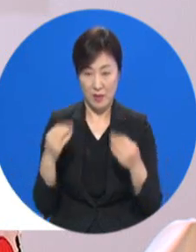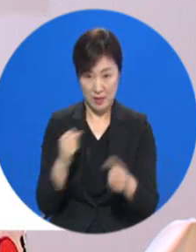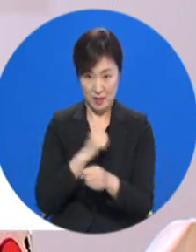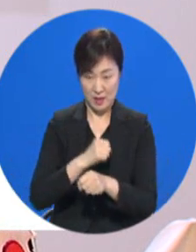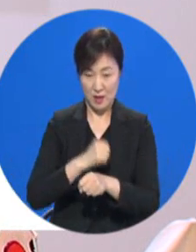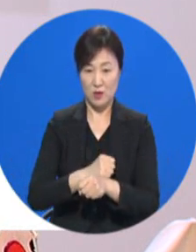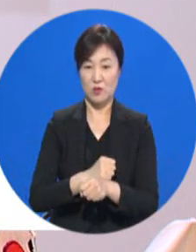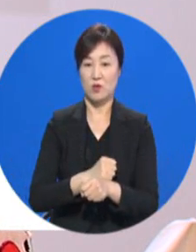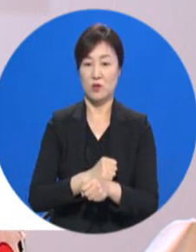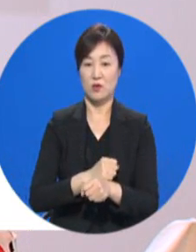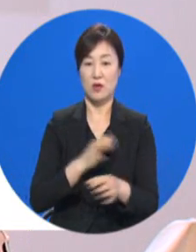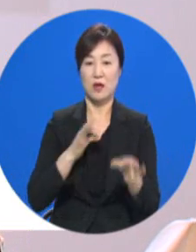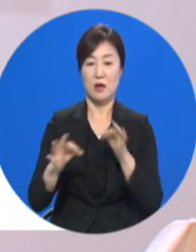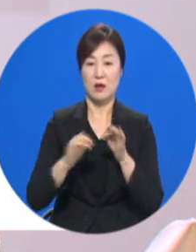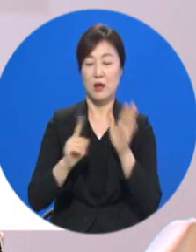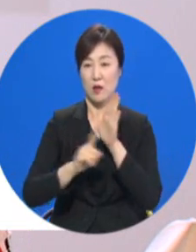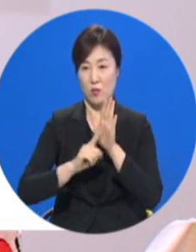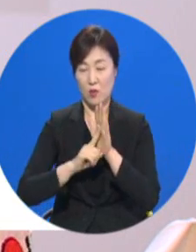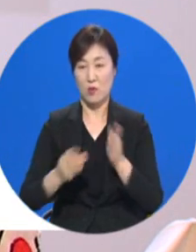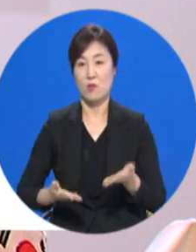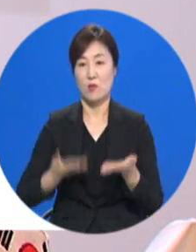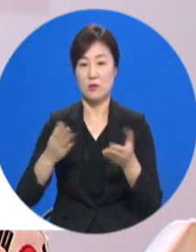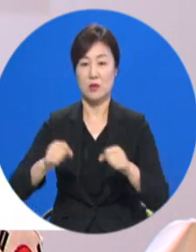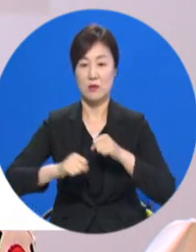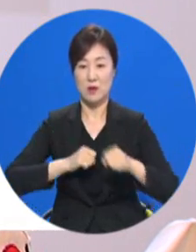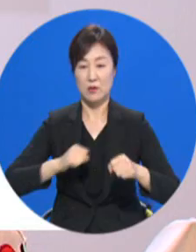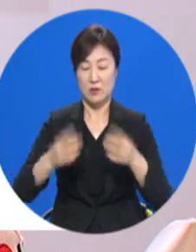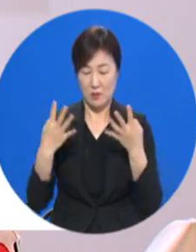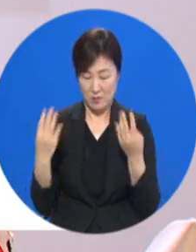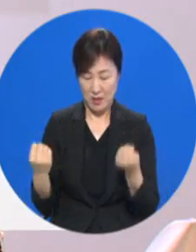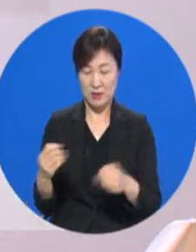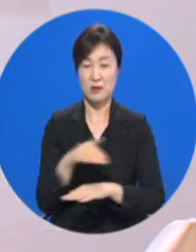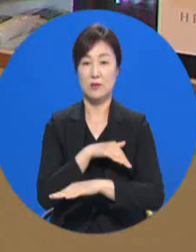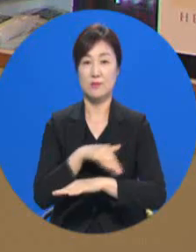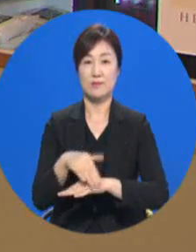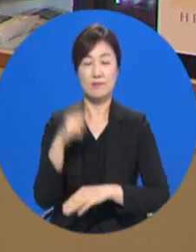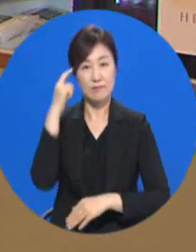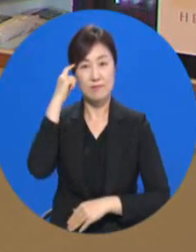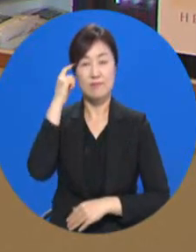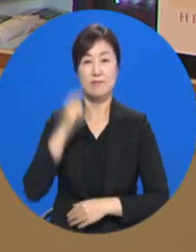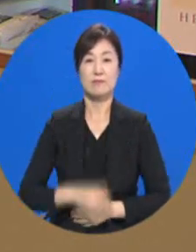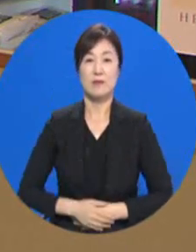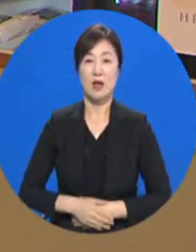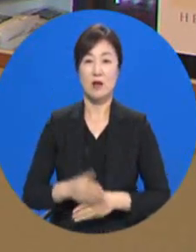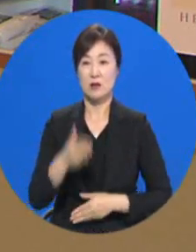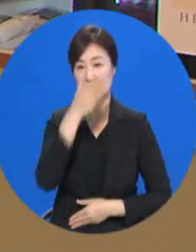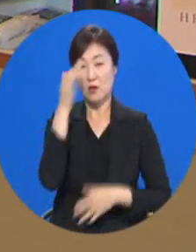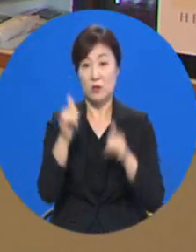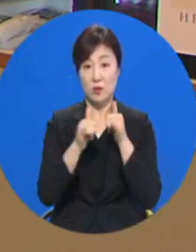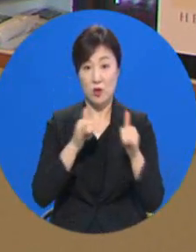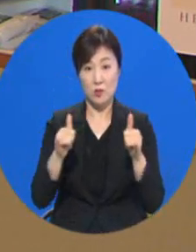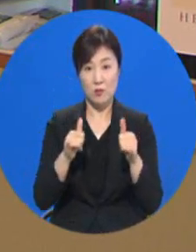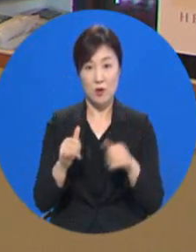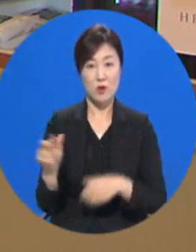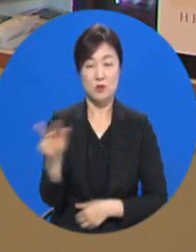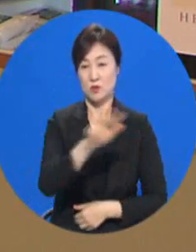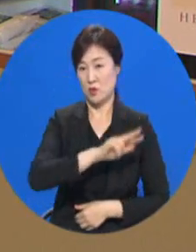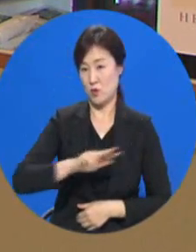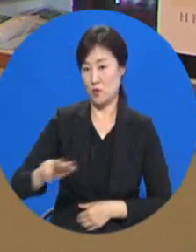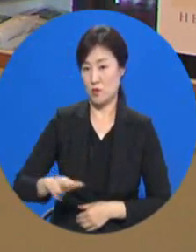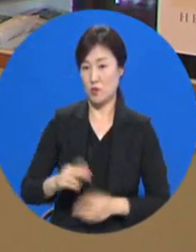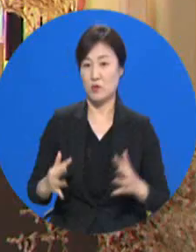최대한 웃장을 알리고 봉사 활동도 좀 하려고 계획을. 청년몰 조성 사업이 전국적으로